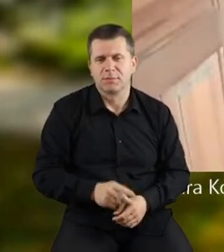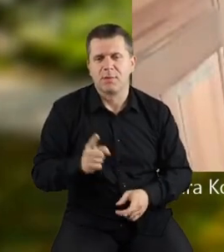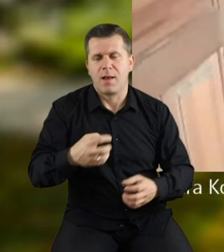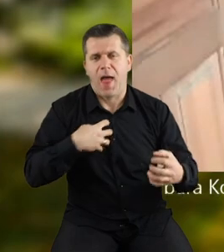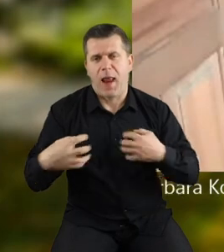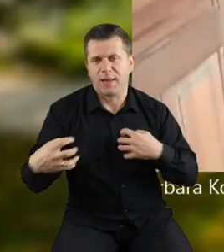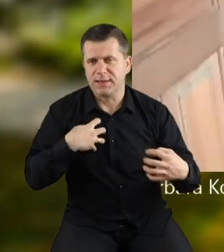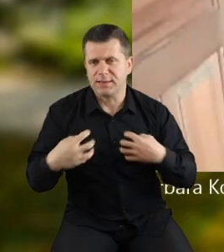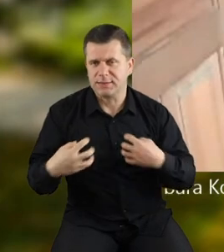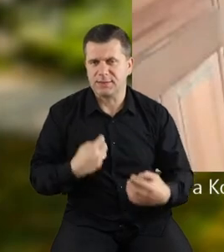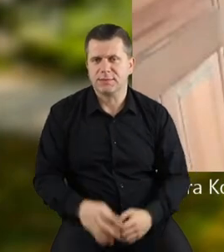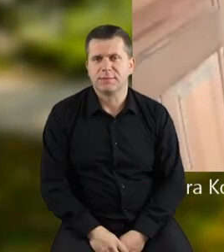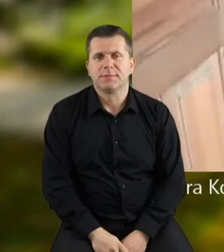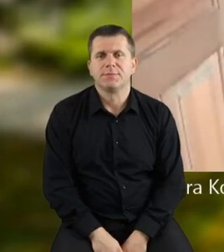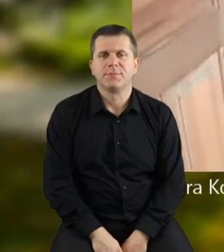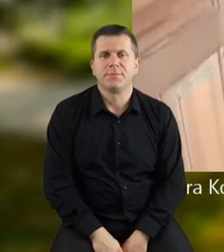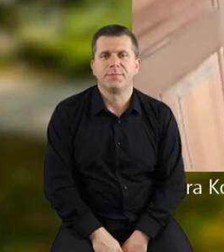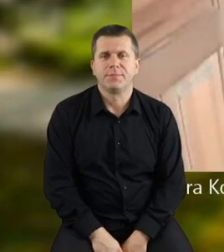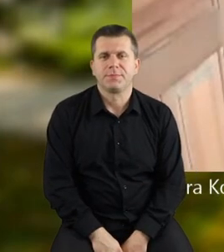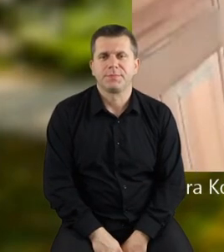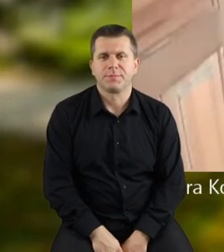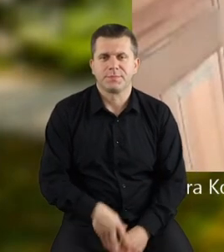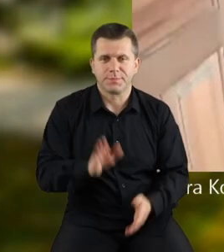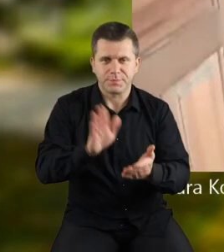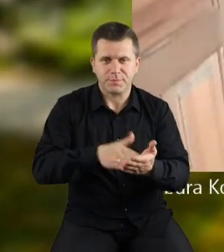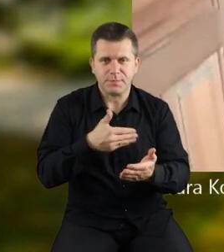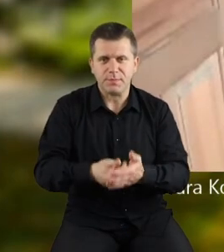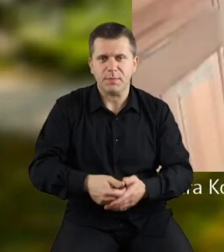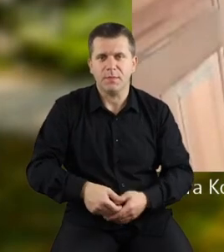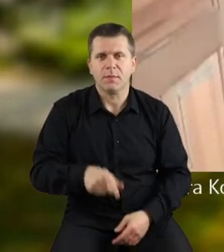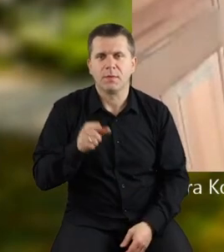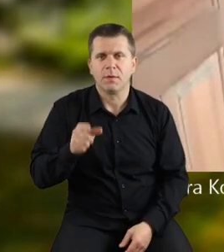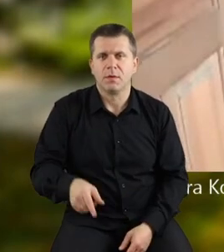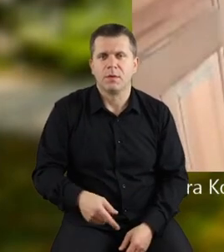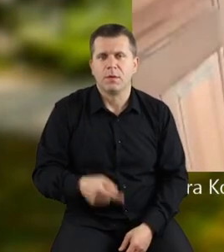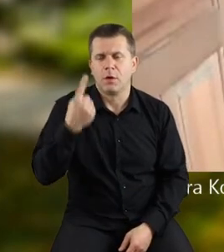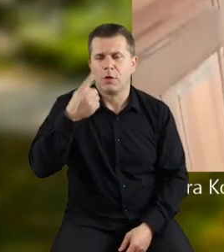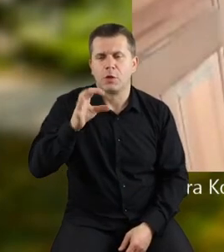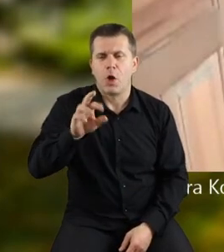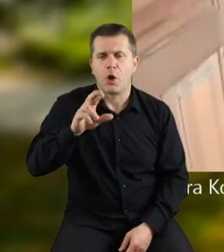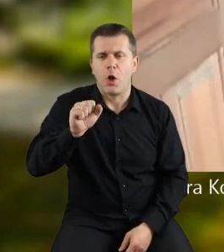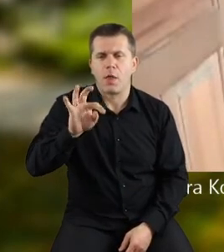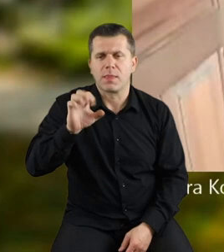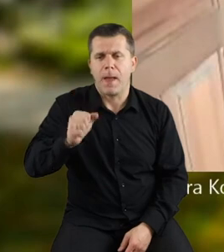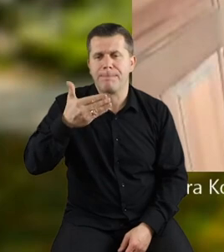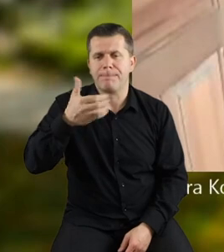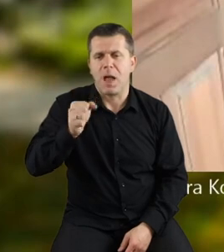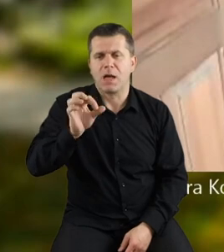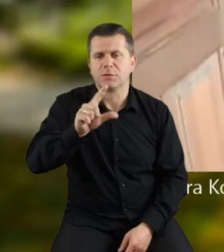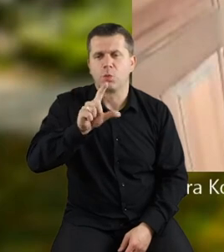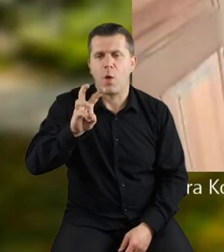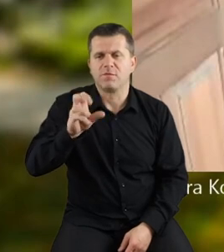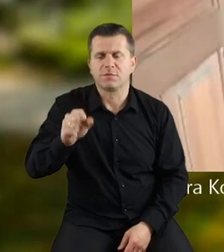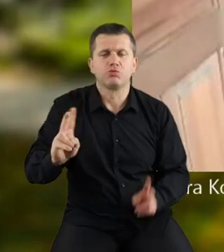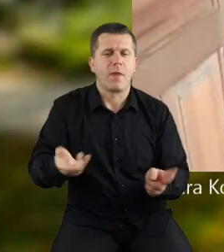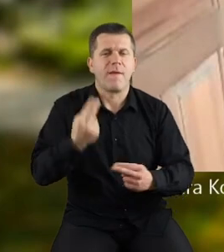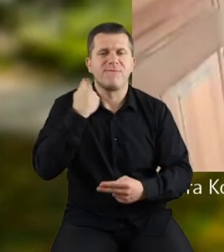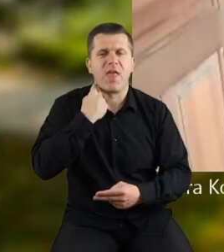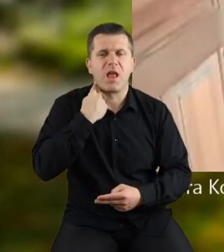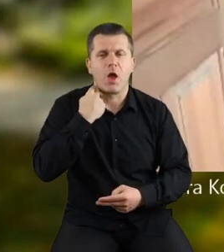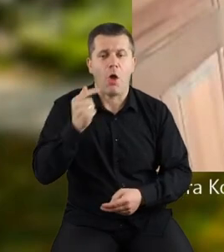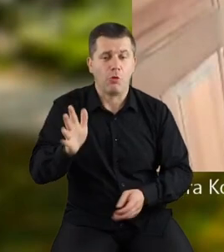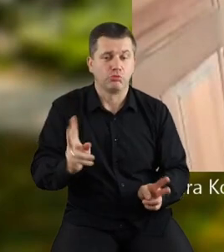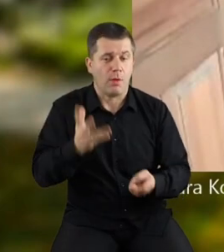malarskiego, to artystycznego. Na przykład z Kaszub jest Dorota Masłowska z